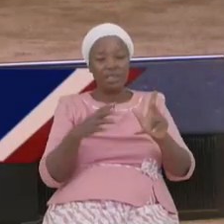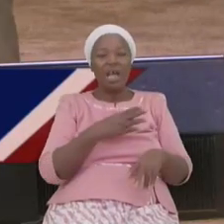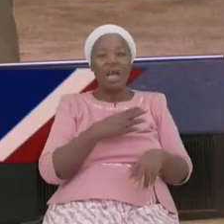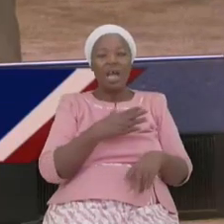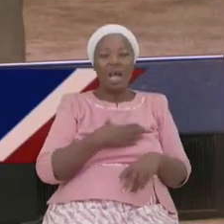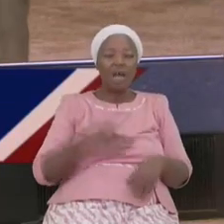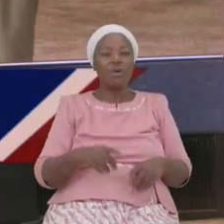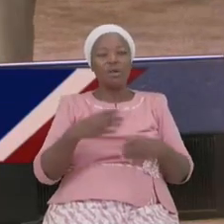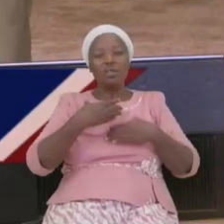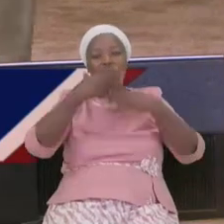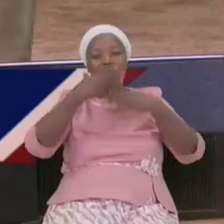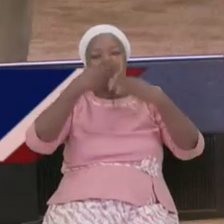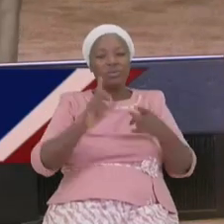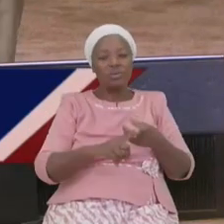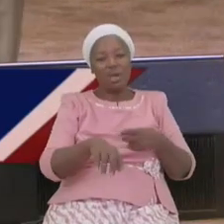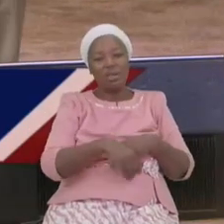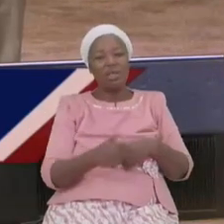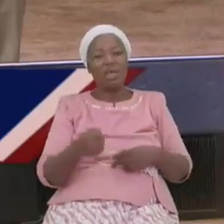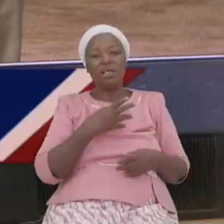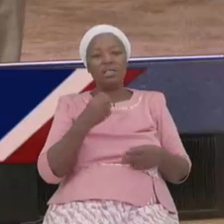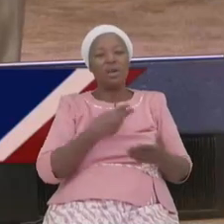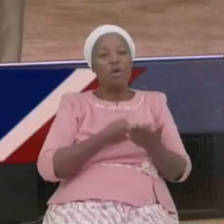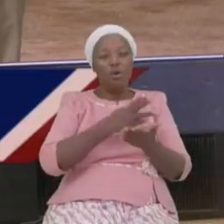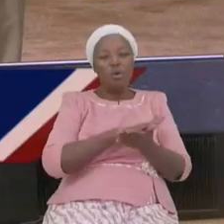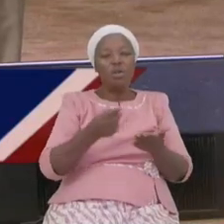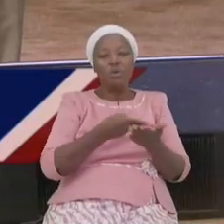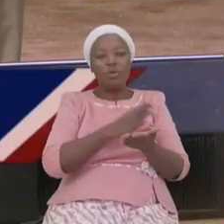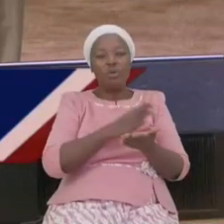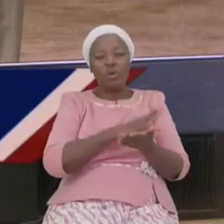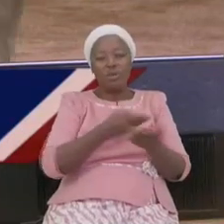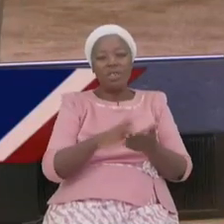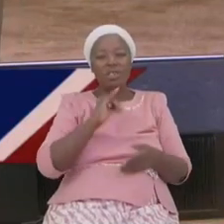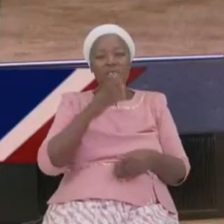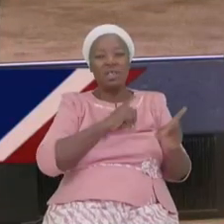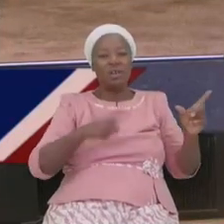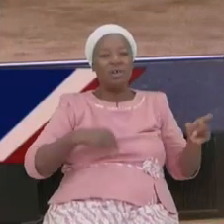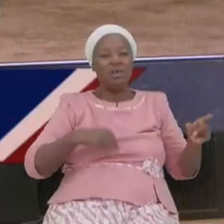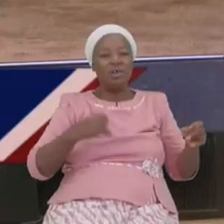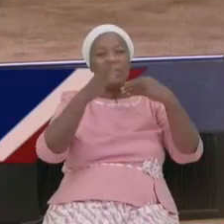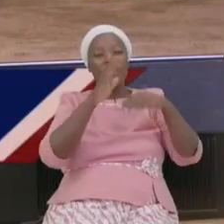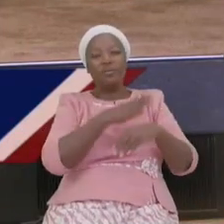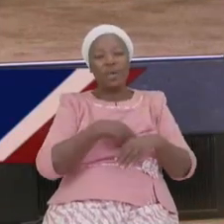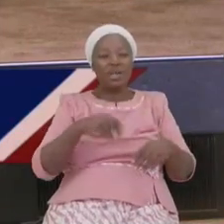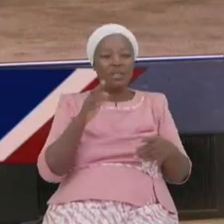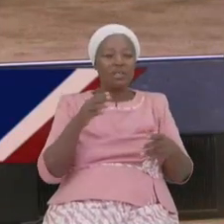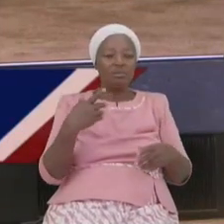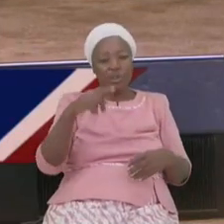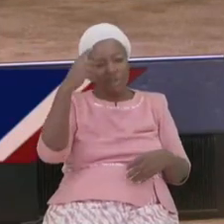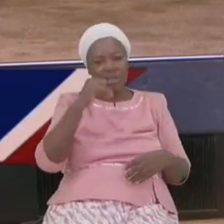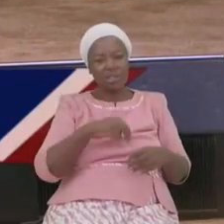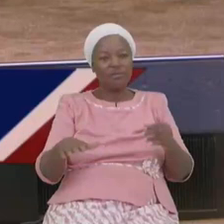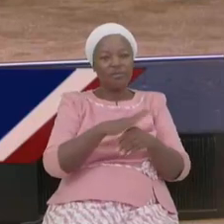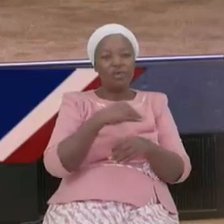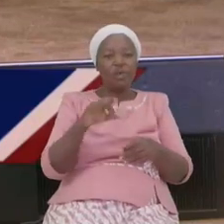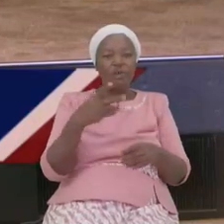la terre est pleine de sa gloire. Les portes furent ébranlées dans leur fondement